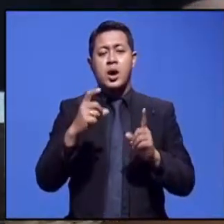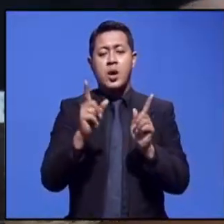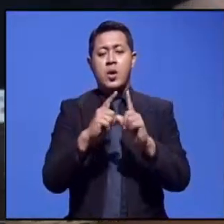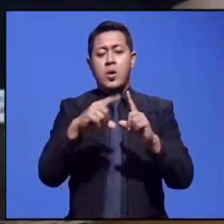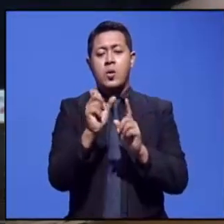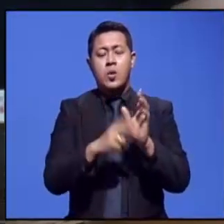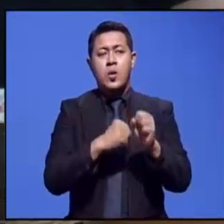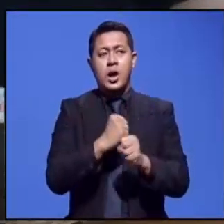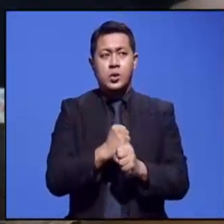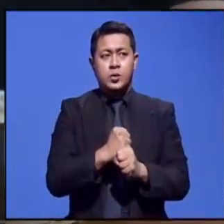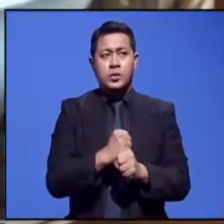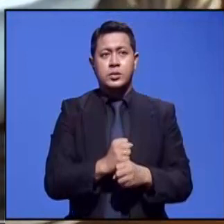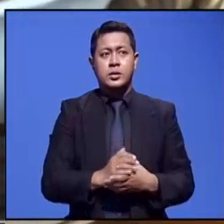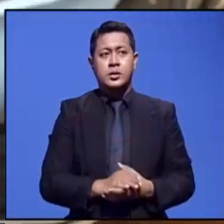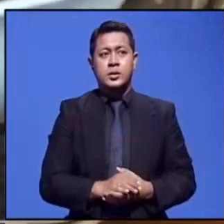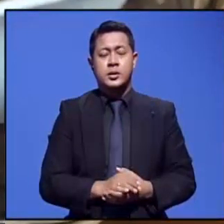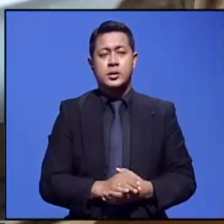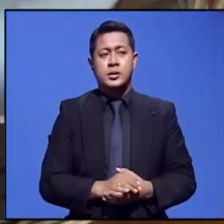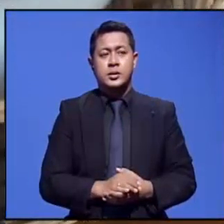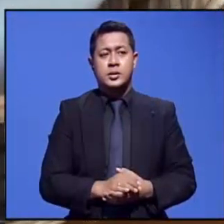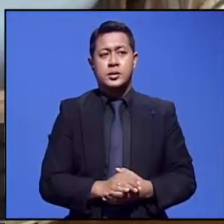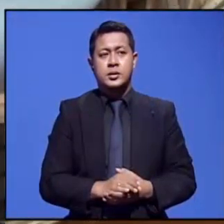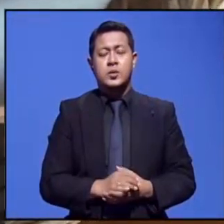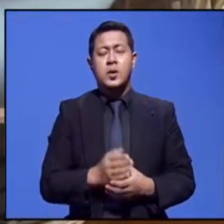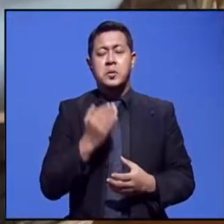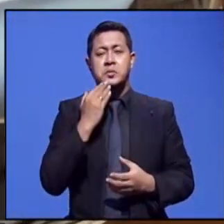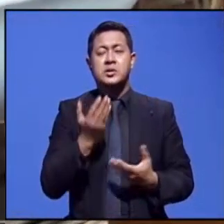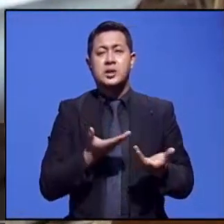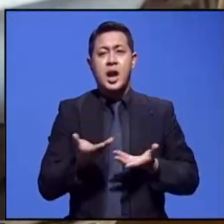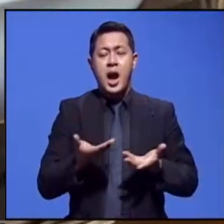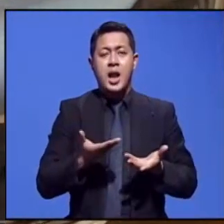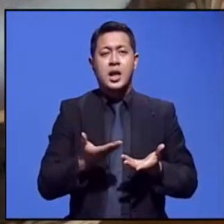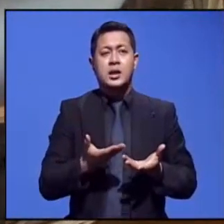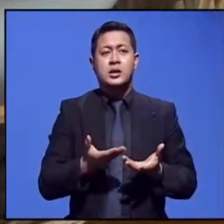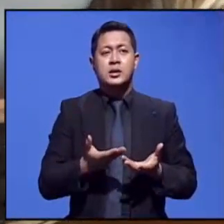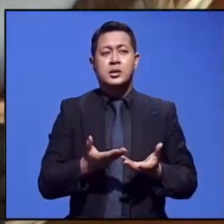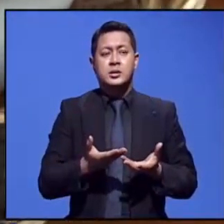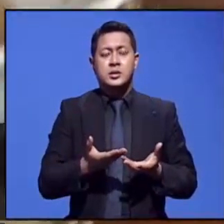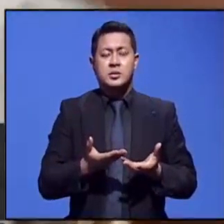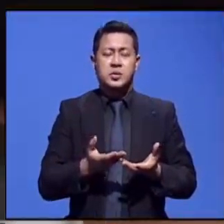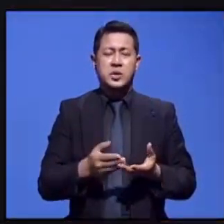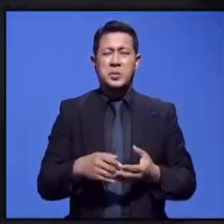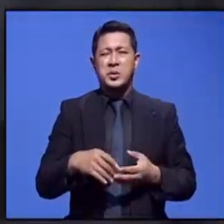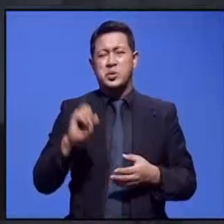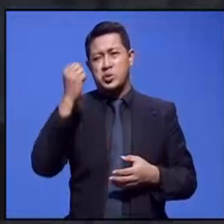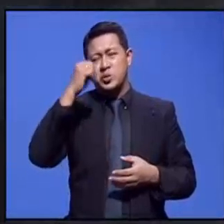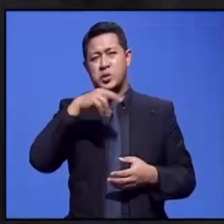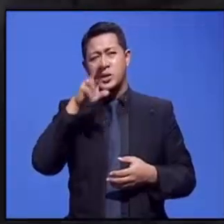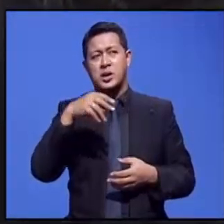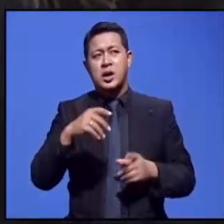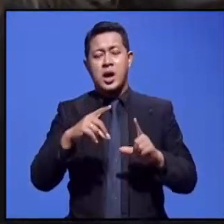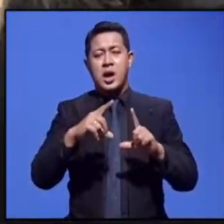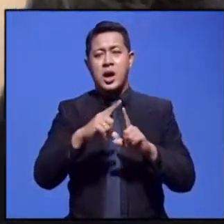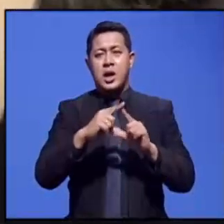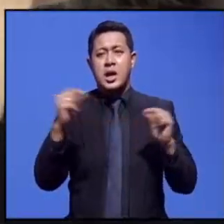tumbuh di rawa-rawa Banyuwangi. Meski sajian ini sederhana, tapi jangan uyah asam terbilang langka karena daun